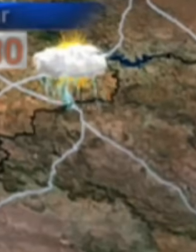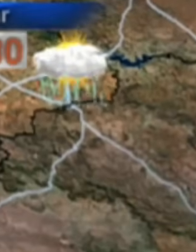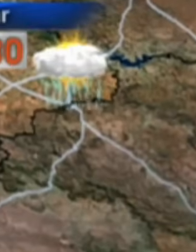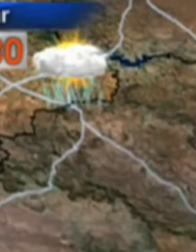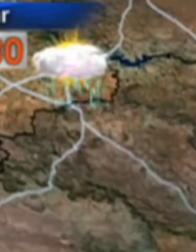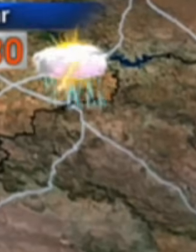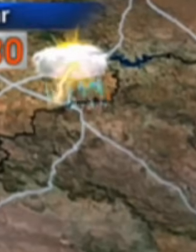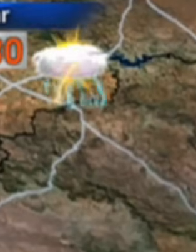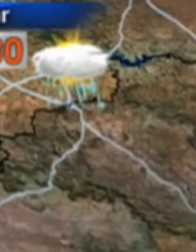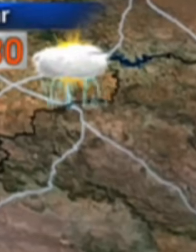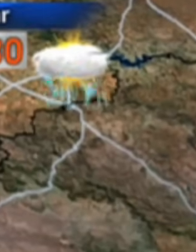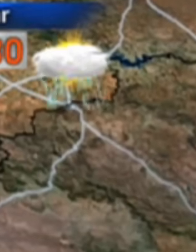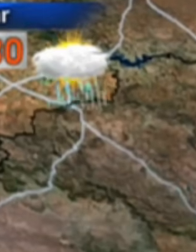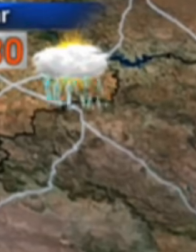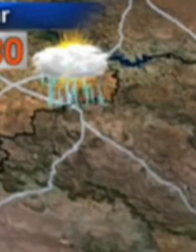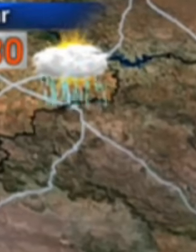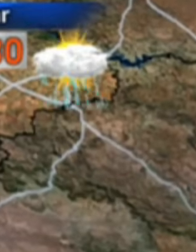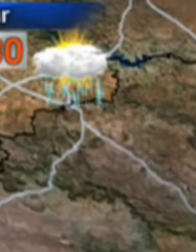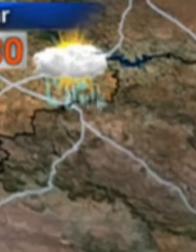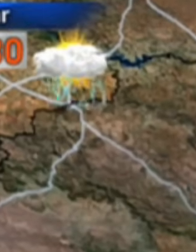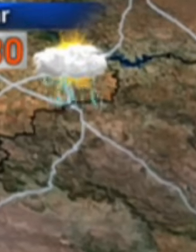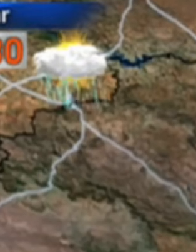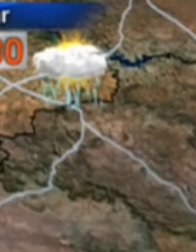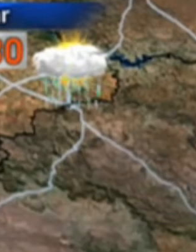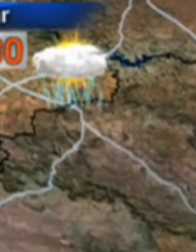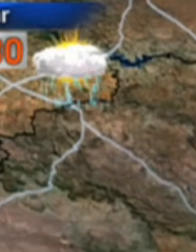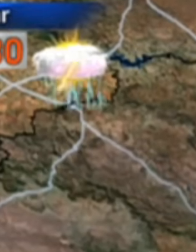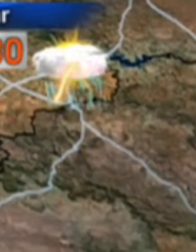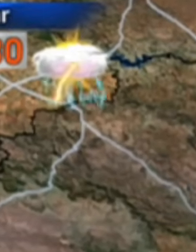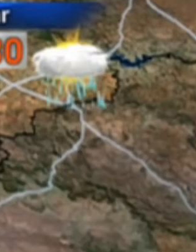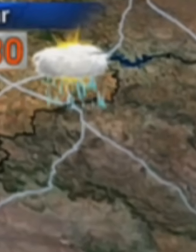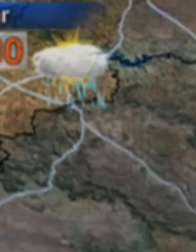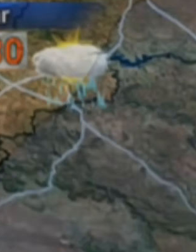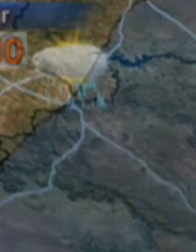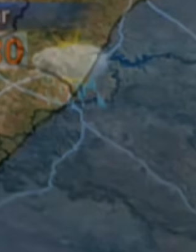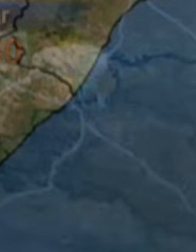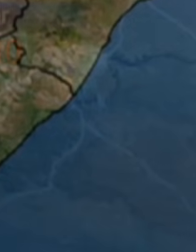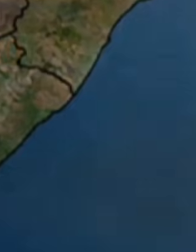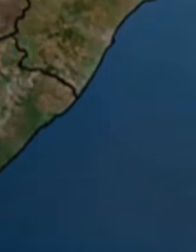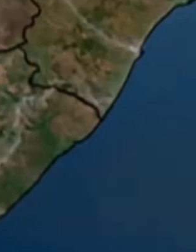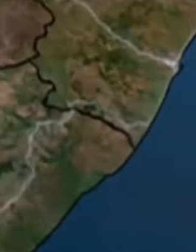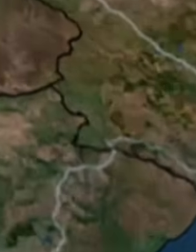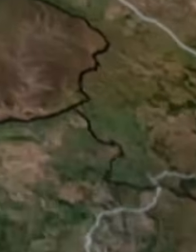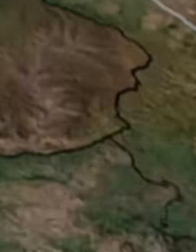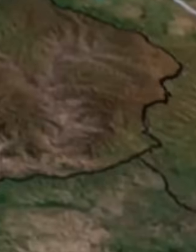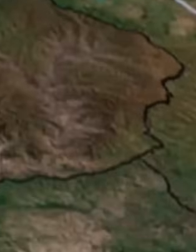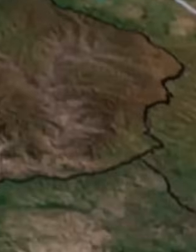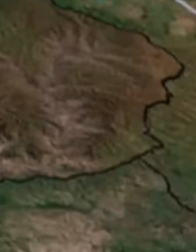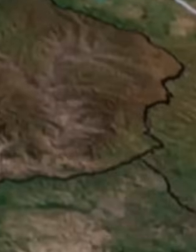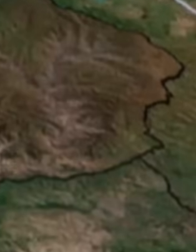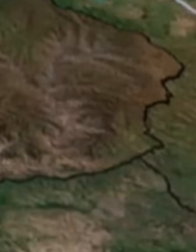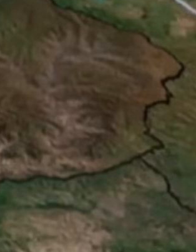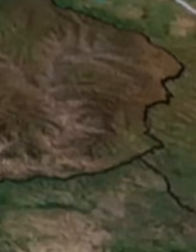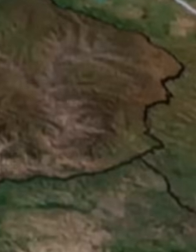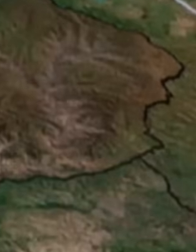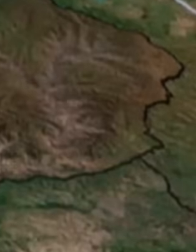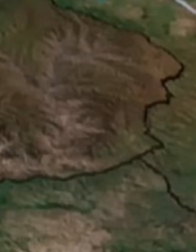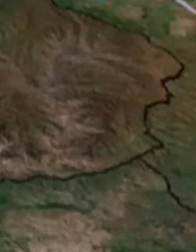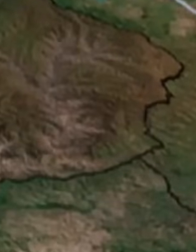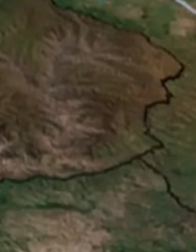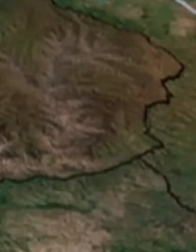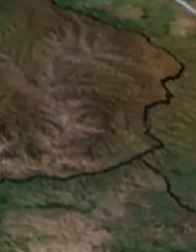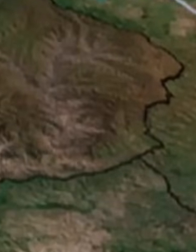ntšhila ka moswana re di bona gabotse le ntšhano ga moneteng ka bo Upington go na le ka Kuruman 20 ka bo Kimberley le a fiša 30 ka moka ge tsena ka Freystata